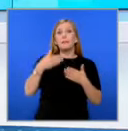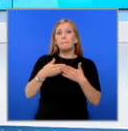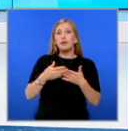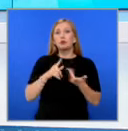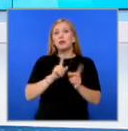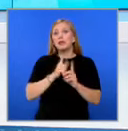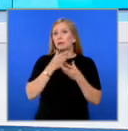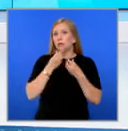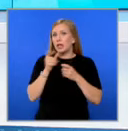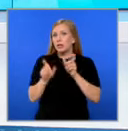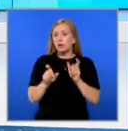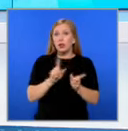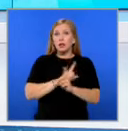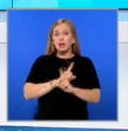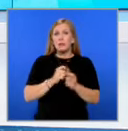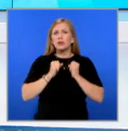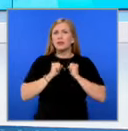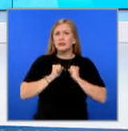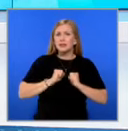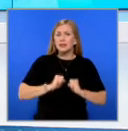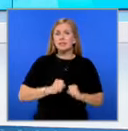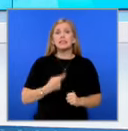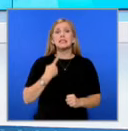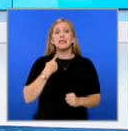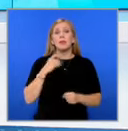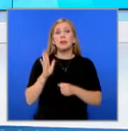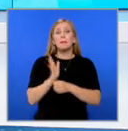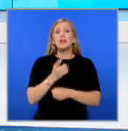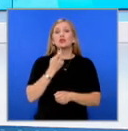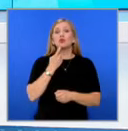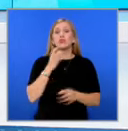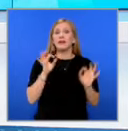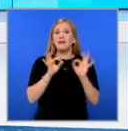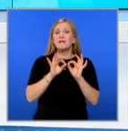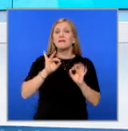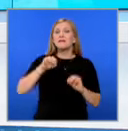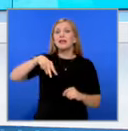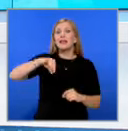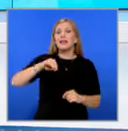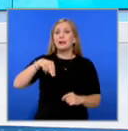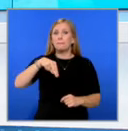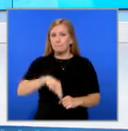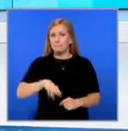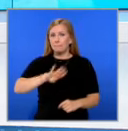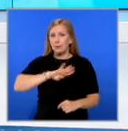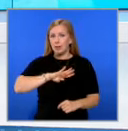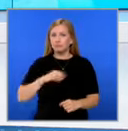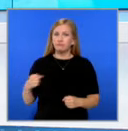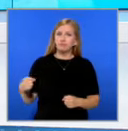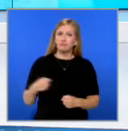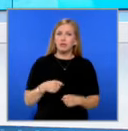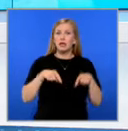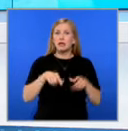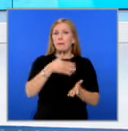дори непознати хора не могат да се примирят със загубата на 15-годишния филип блъснат и убит на пешеходна пътека в